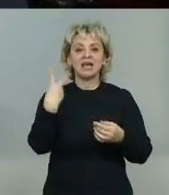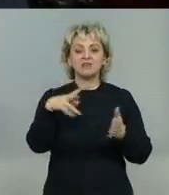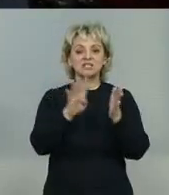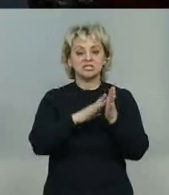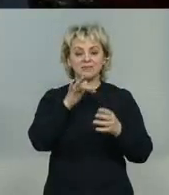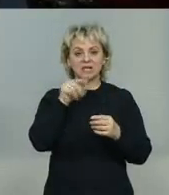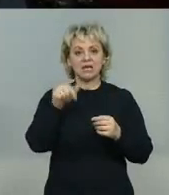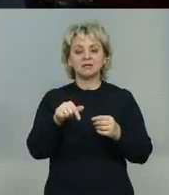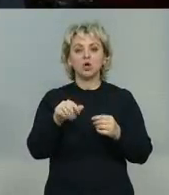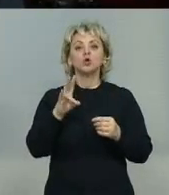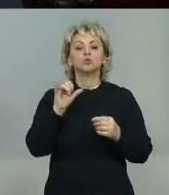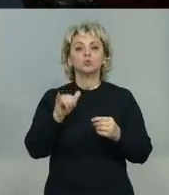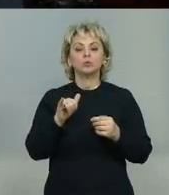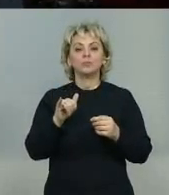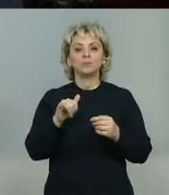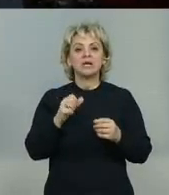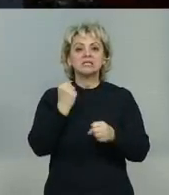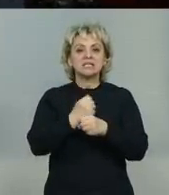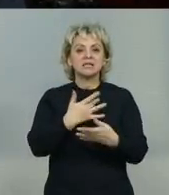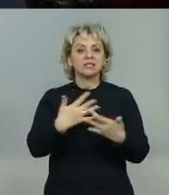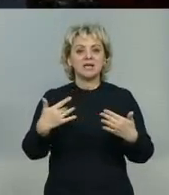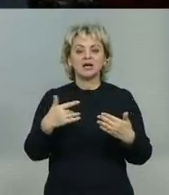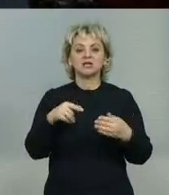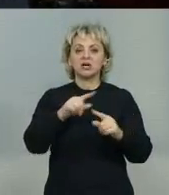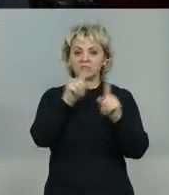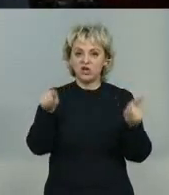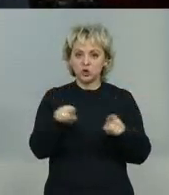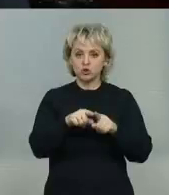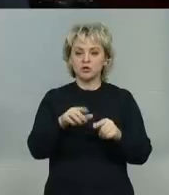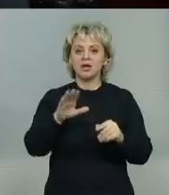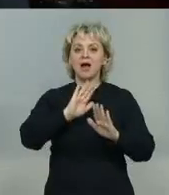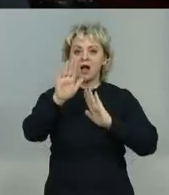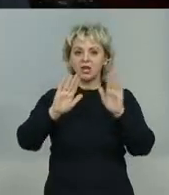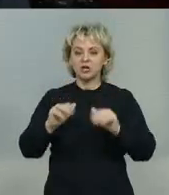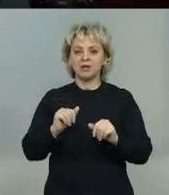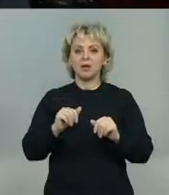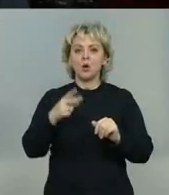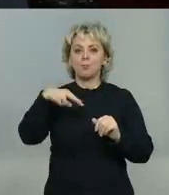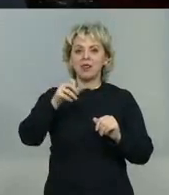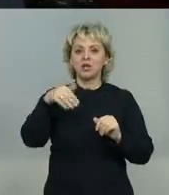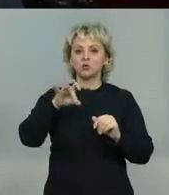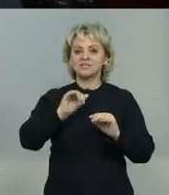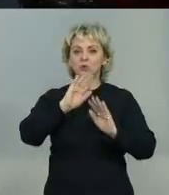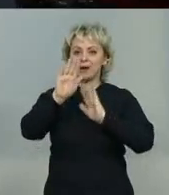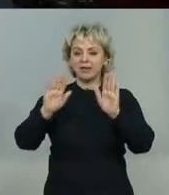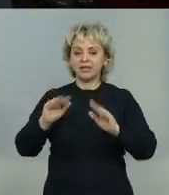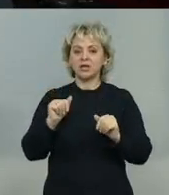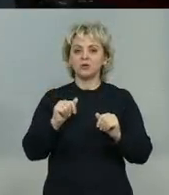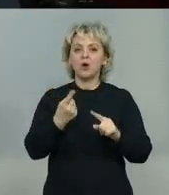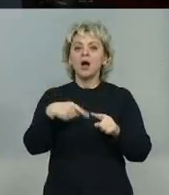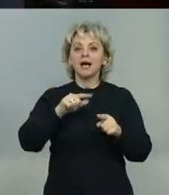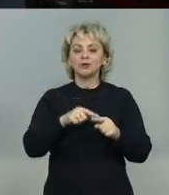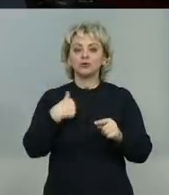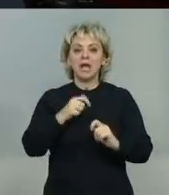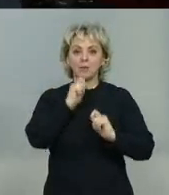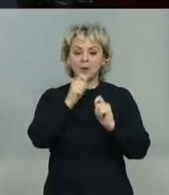лет. Ну, создал некоторые вещи, галереи, Платовскую галерею, которую